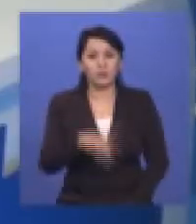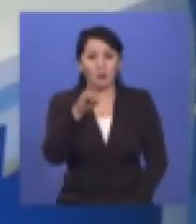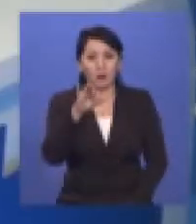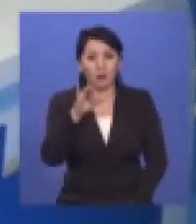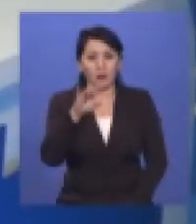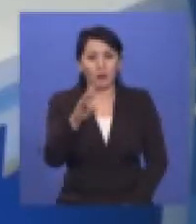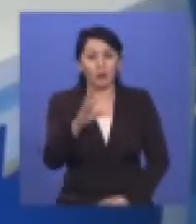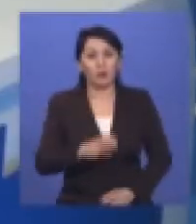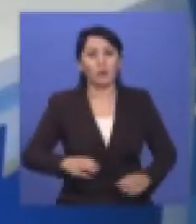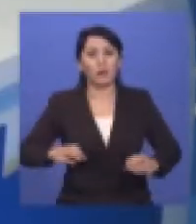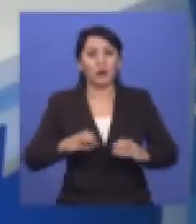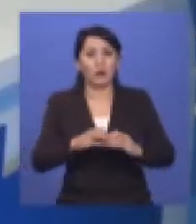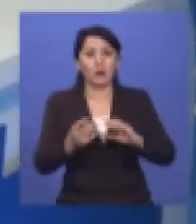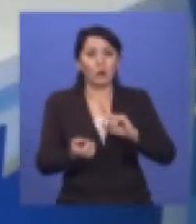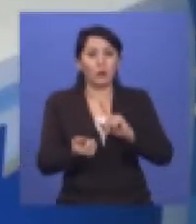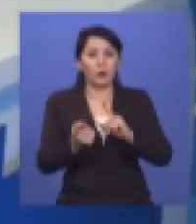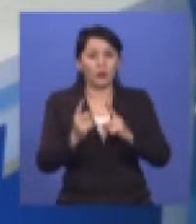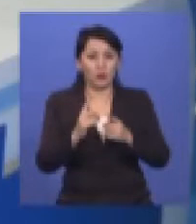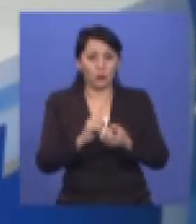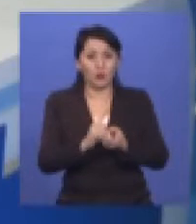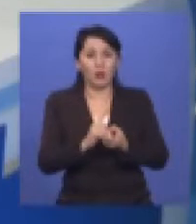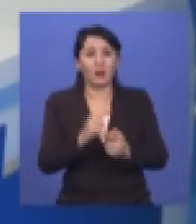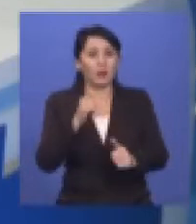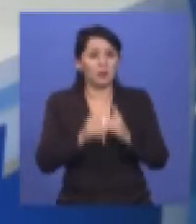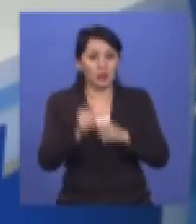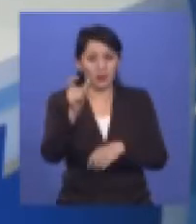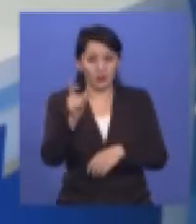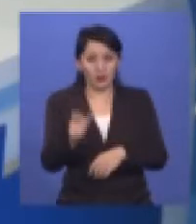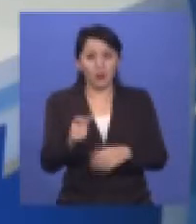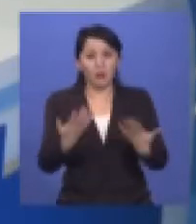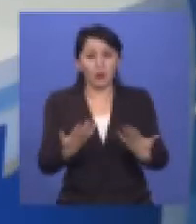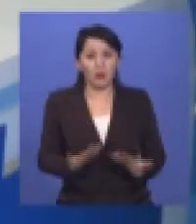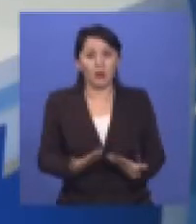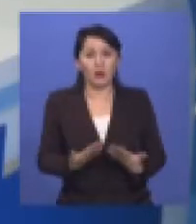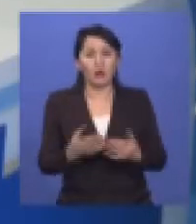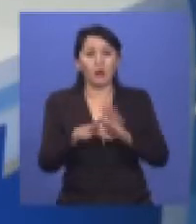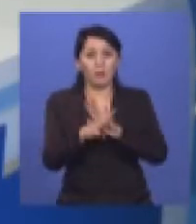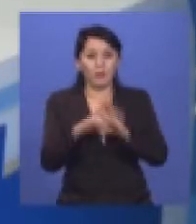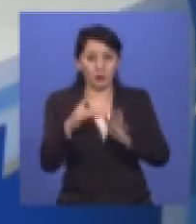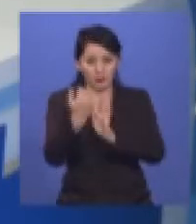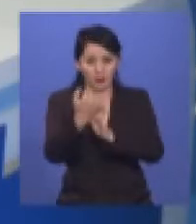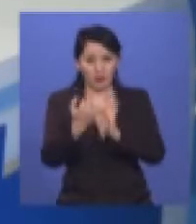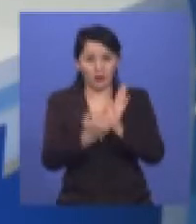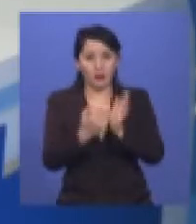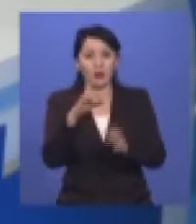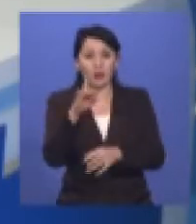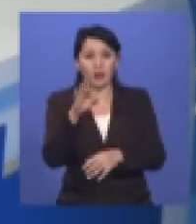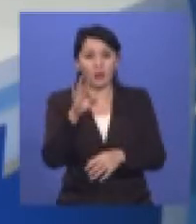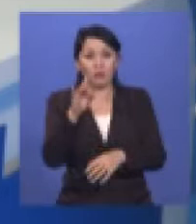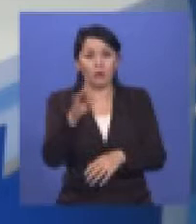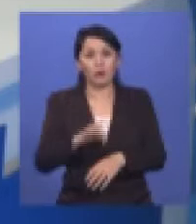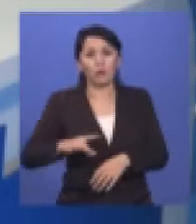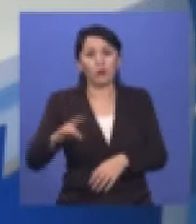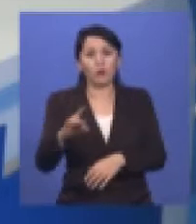Хабарымызда жалғастырамыз. Нұр Отан партиясының өзгерістер жолы әрі заматқа лайықты өмір атты сайлауалды бағдарламасының аясындағы